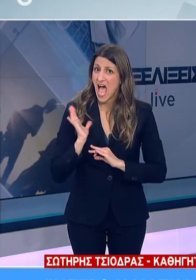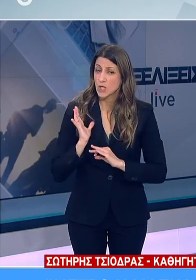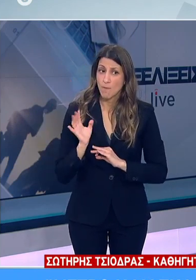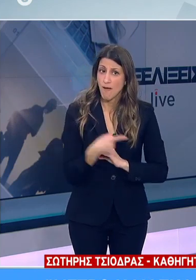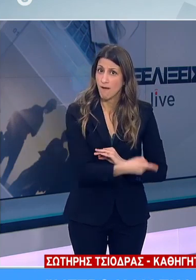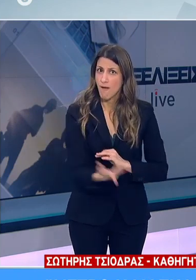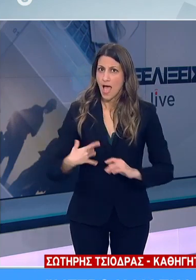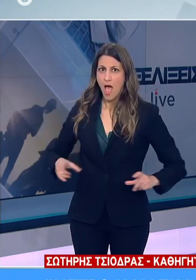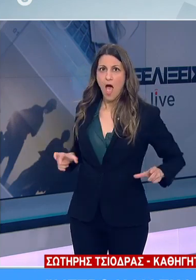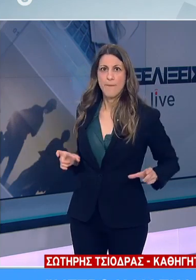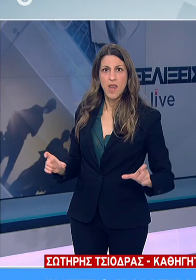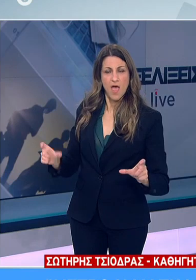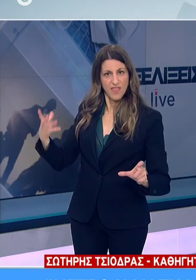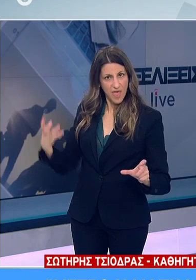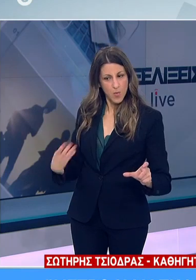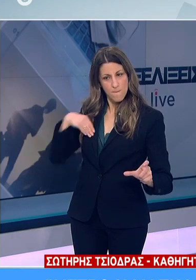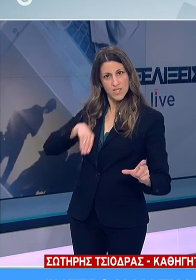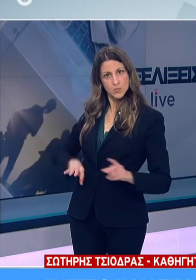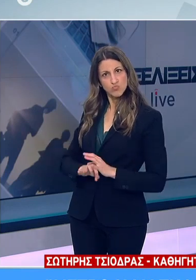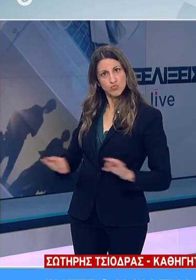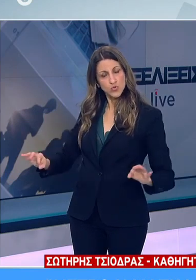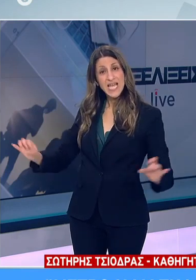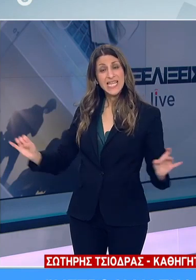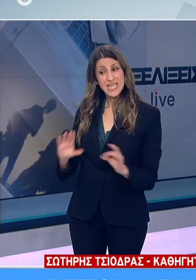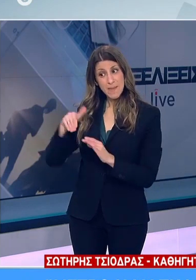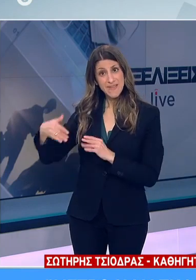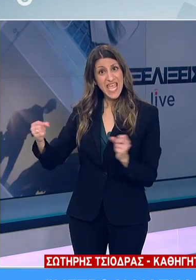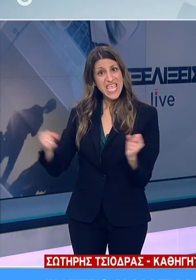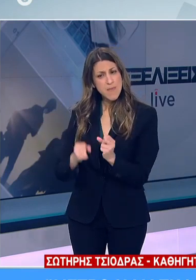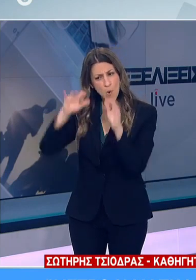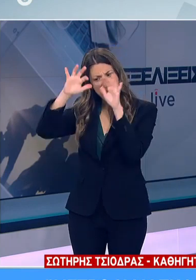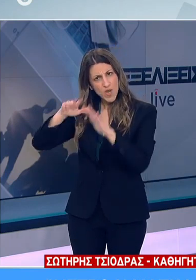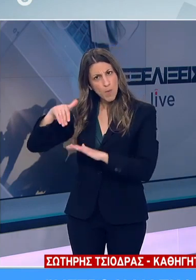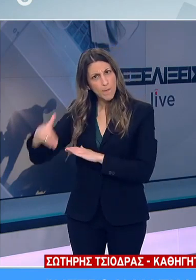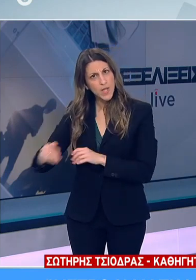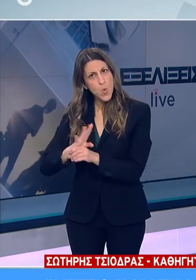κοινότητας, που όπως μας έχετε πει θα βοηθήσει σε ένα ενδεχόμενο νέο κύμα κορονοϊού στη χώρα μας?